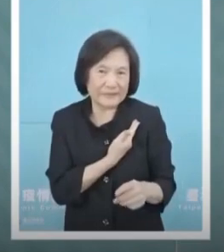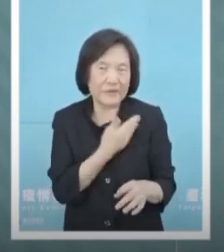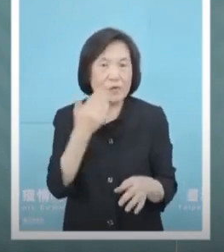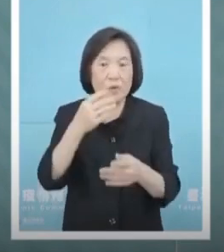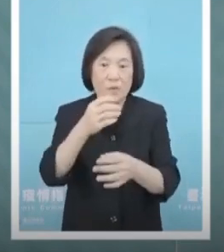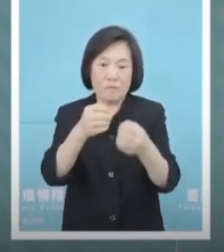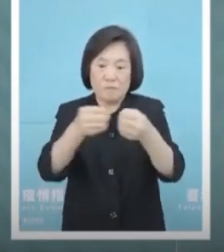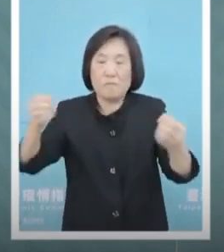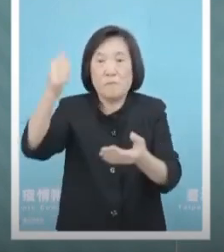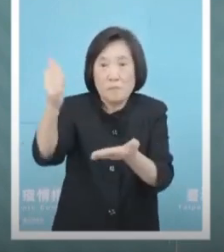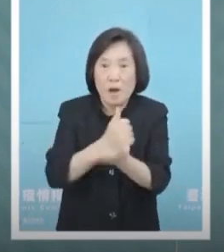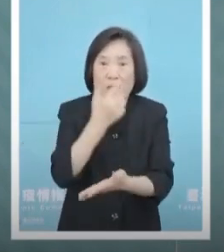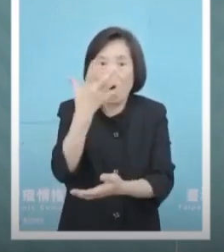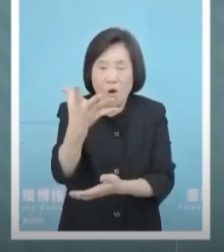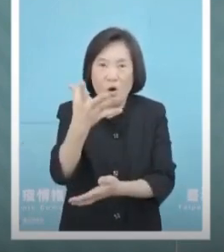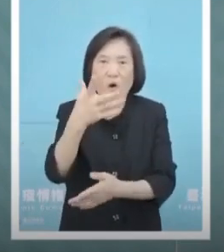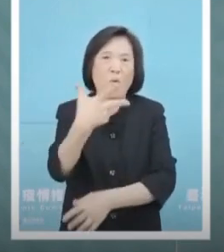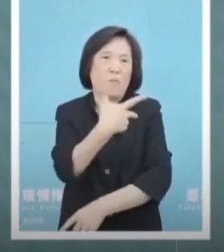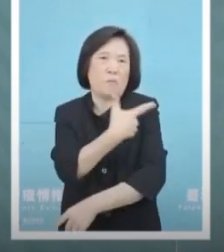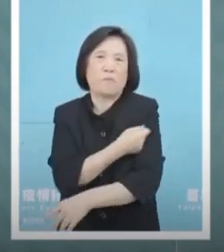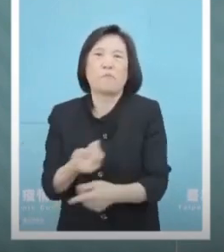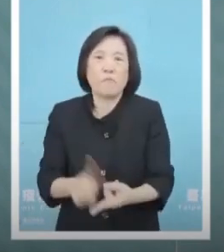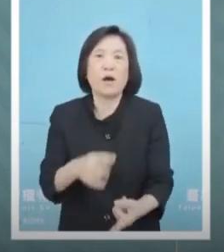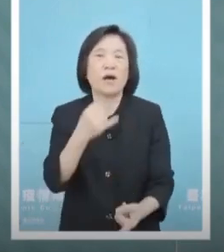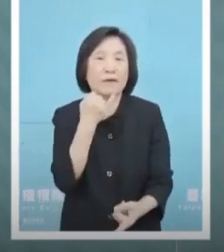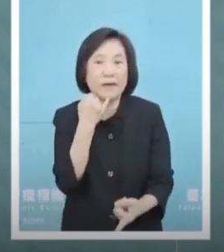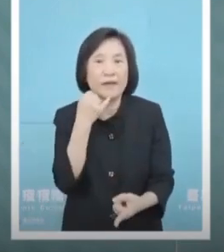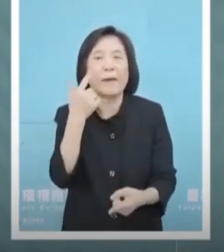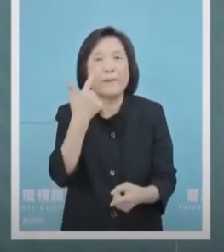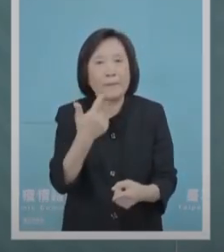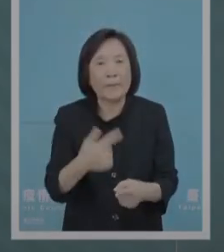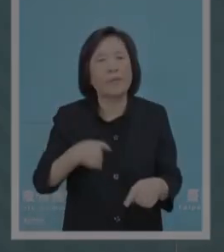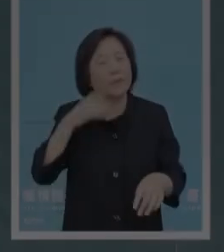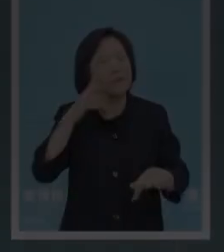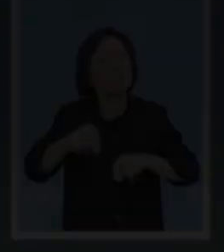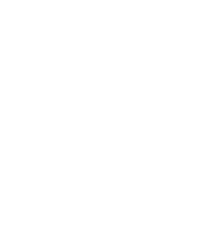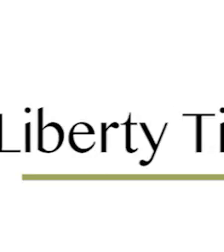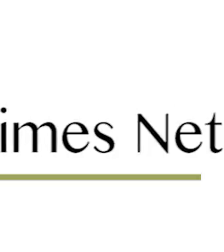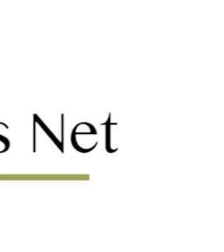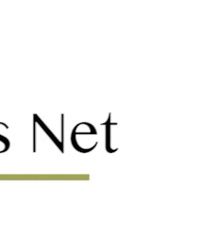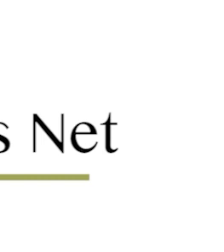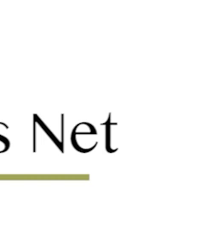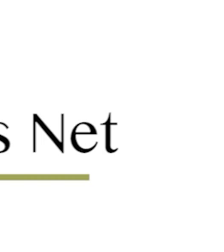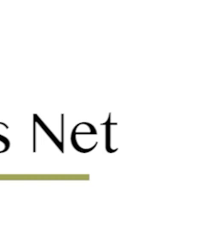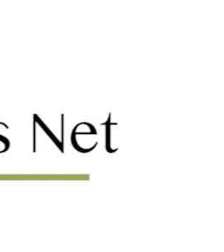量疫苗可以打。也许这是在目前我们的策略应该是这样。